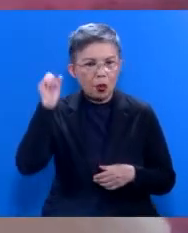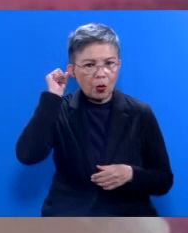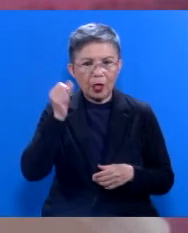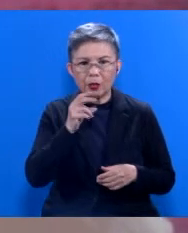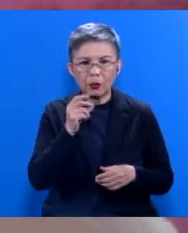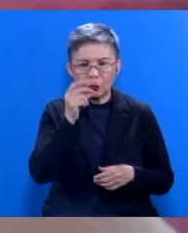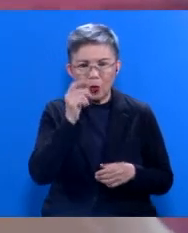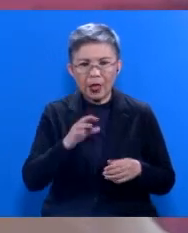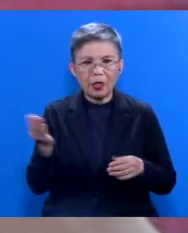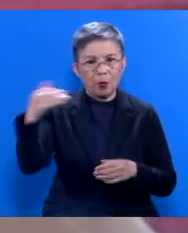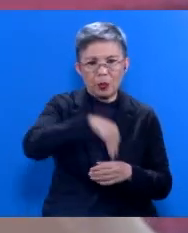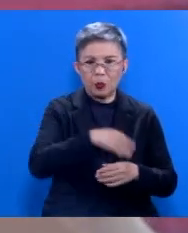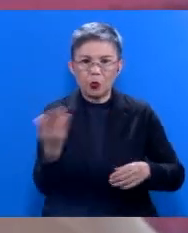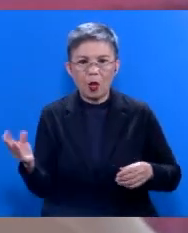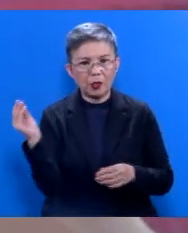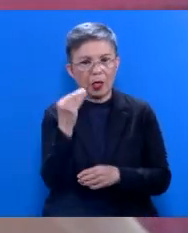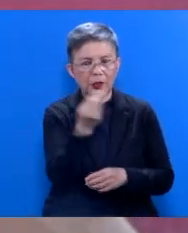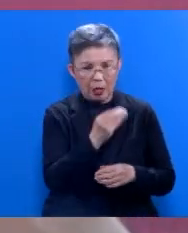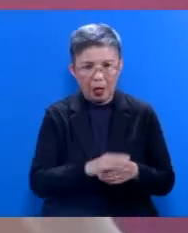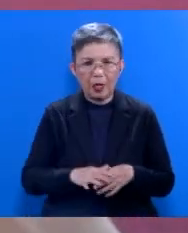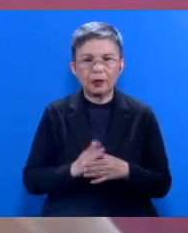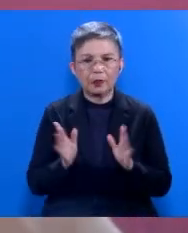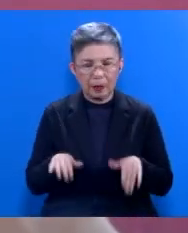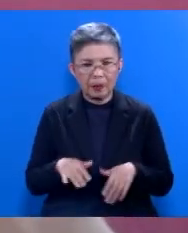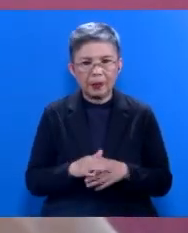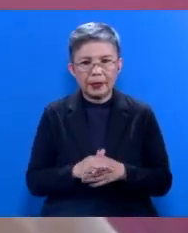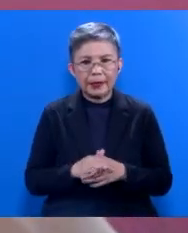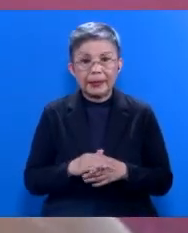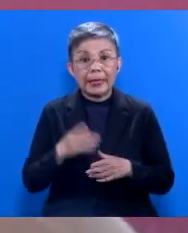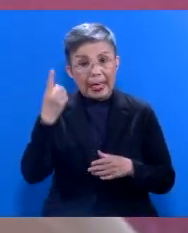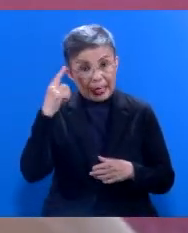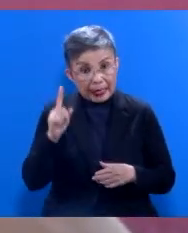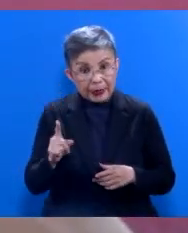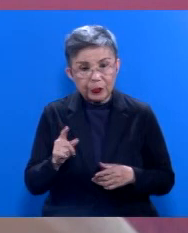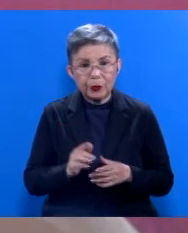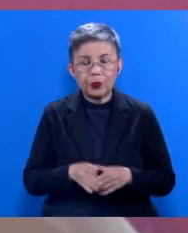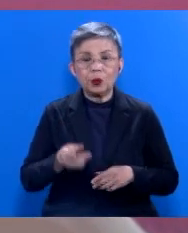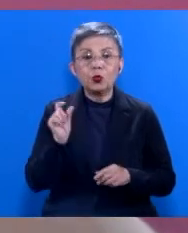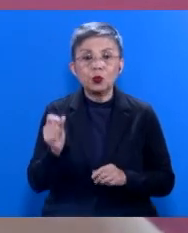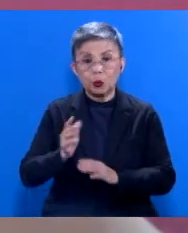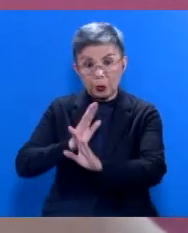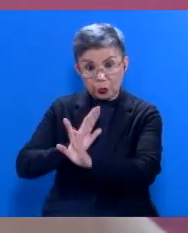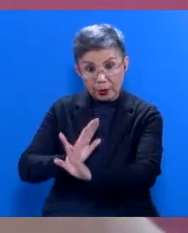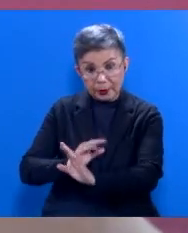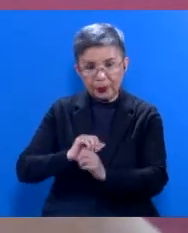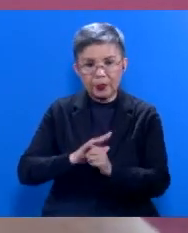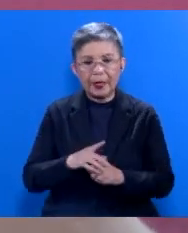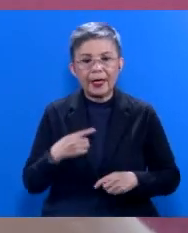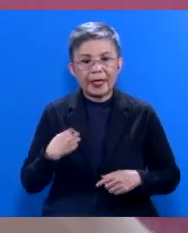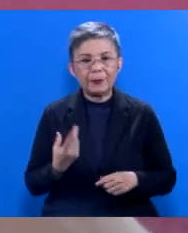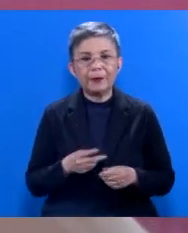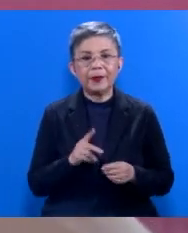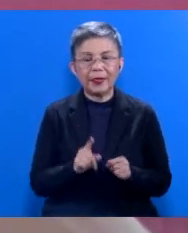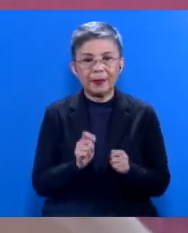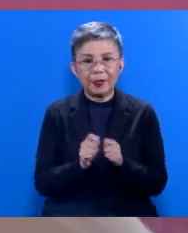yang keluar daerah untuk liburan. Nah, makanya untuk antisipasi itu dibuatlah